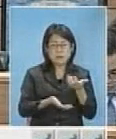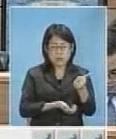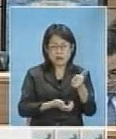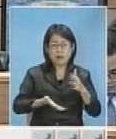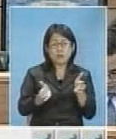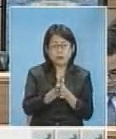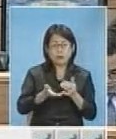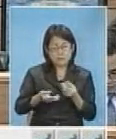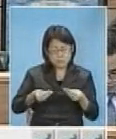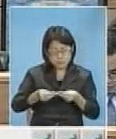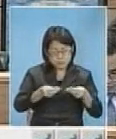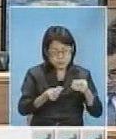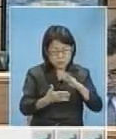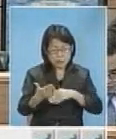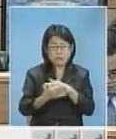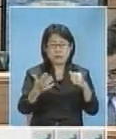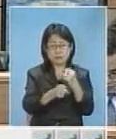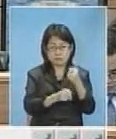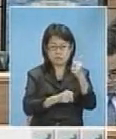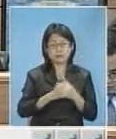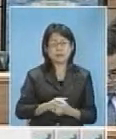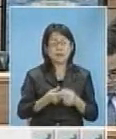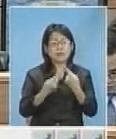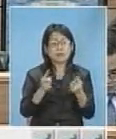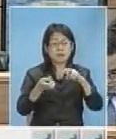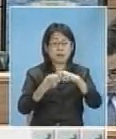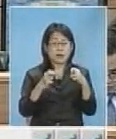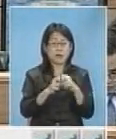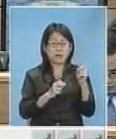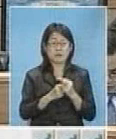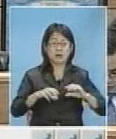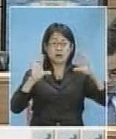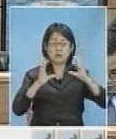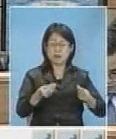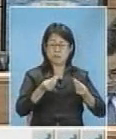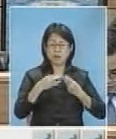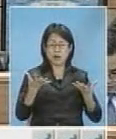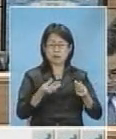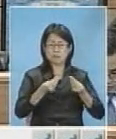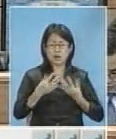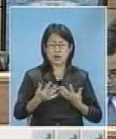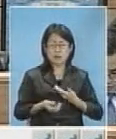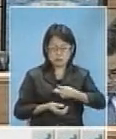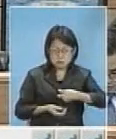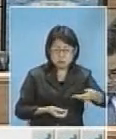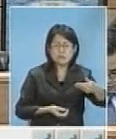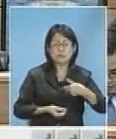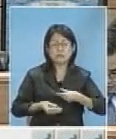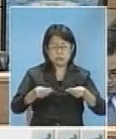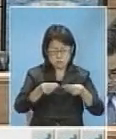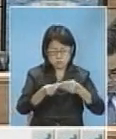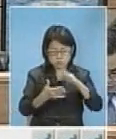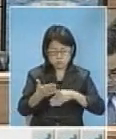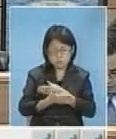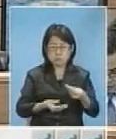การคิดประเด็นปัญหาก็คือท่านทางรัฐบาลเองปิดประตูปิดโอกาสในการมีส่วนร่วมโดยพวกเราในฐานะ